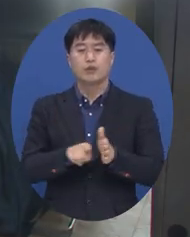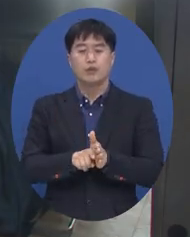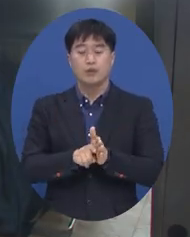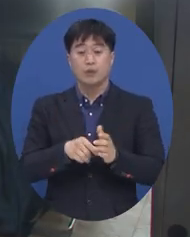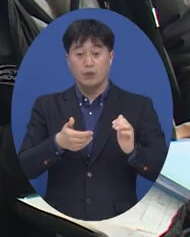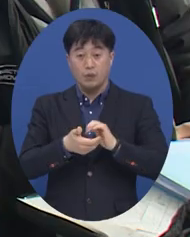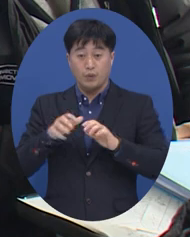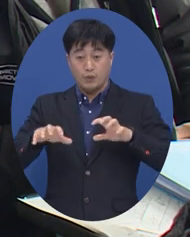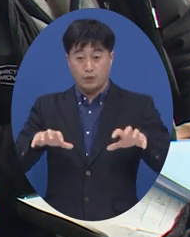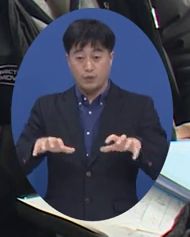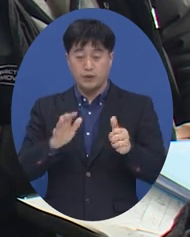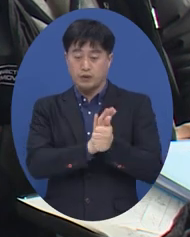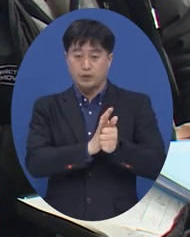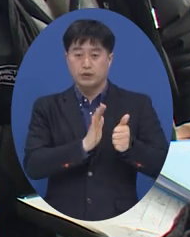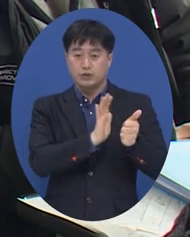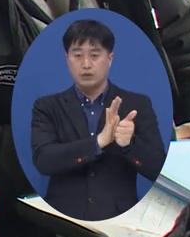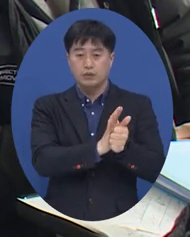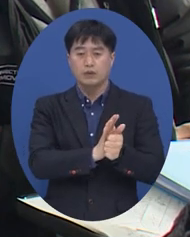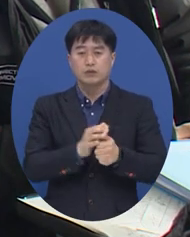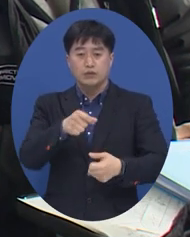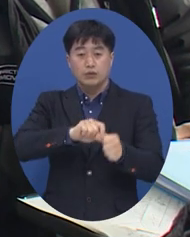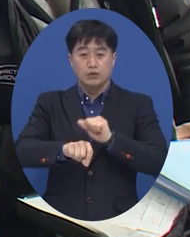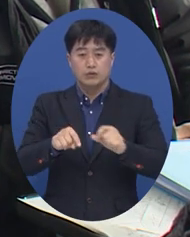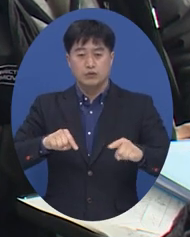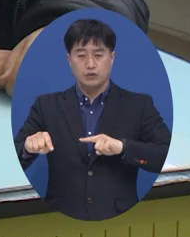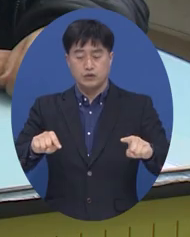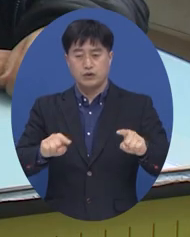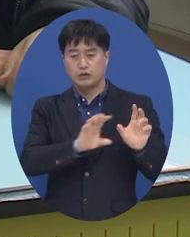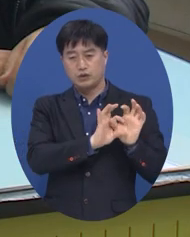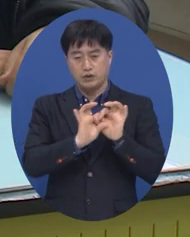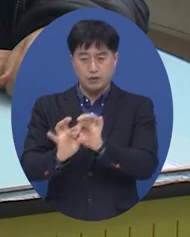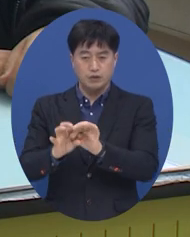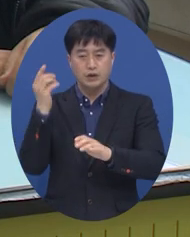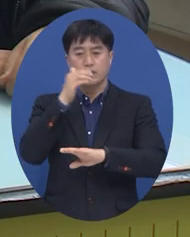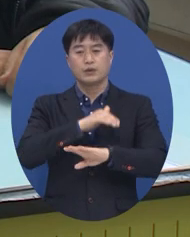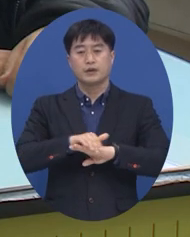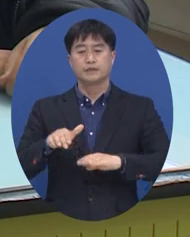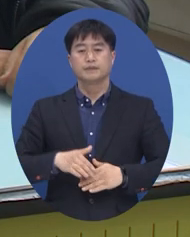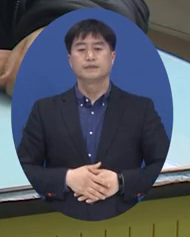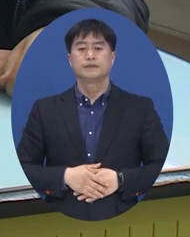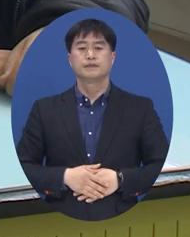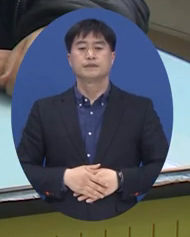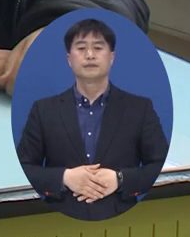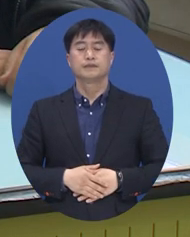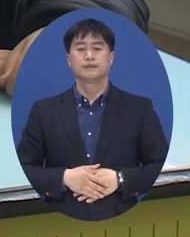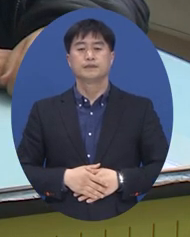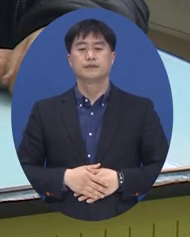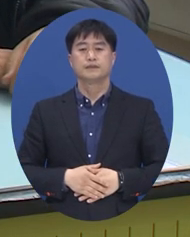적재적소의 서비스 지원과 적극적인 정책 과제를 꾸준히 이어갈 계획입니다.